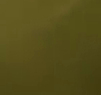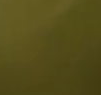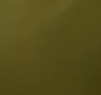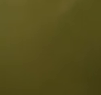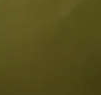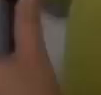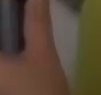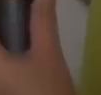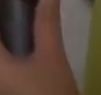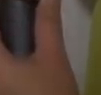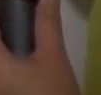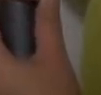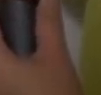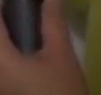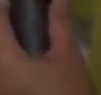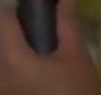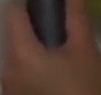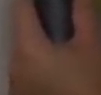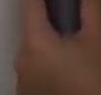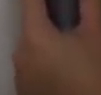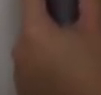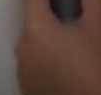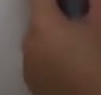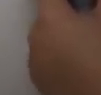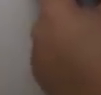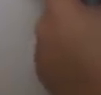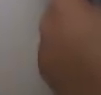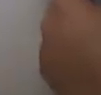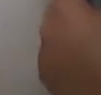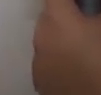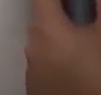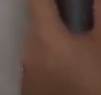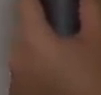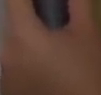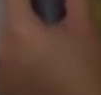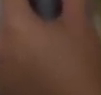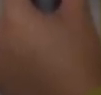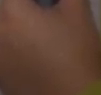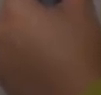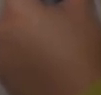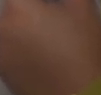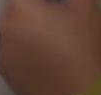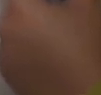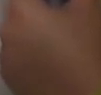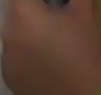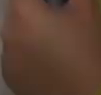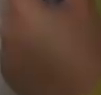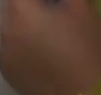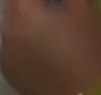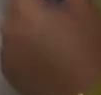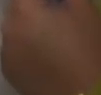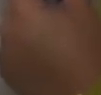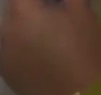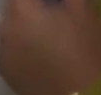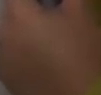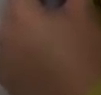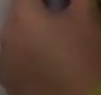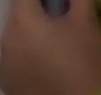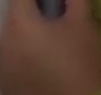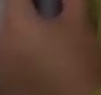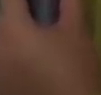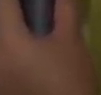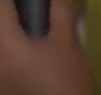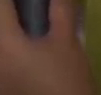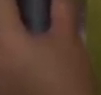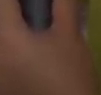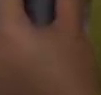makauwi po si Kuya Rodnick. Lalo na po si Idol, nangako naman po ng tulong para po sa inyo. At kung makauwi naman na po si Kuya Rodnick, agad-agad po